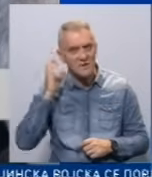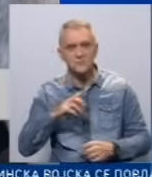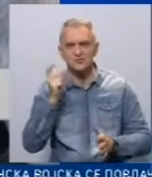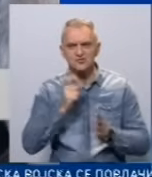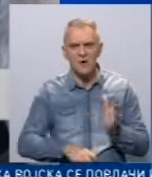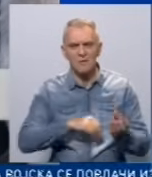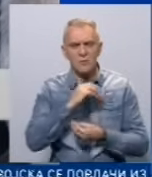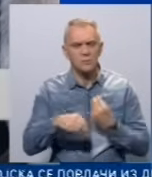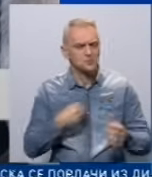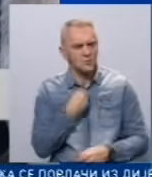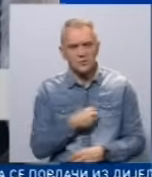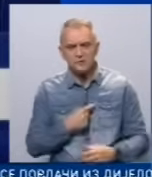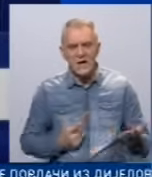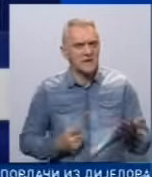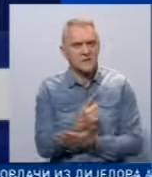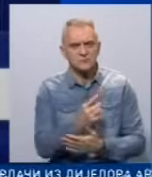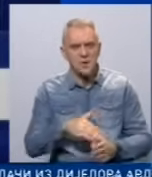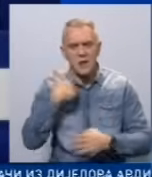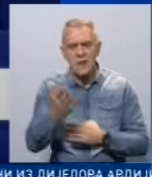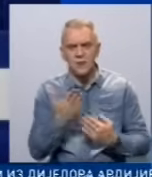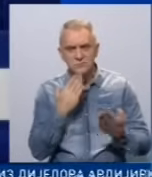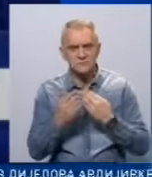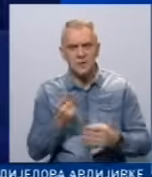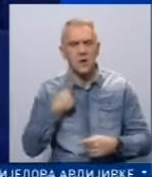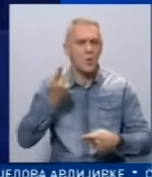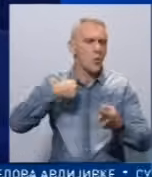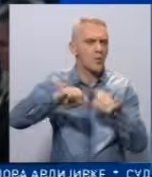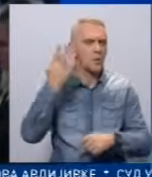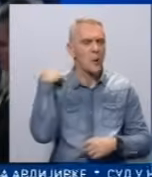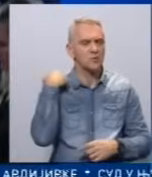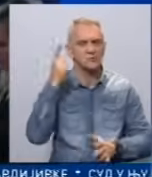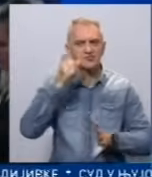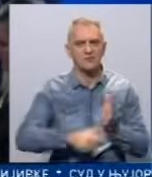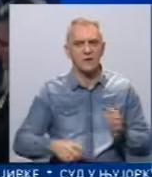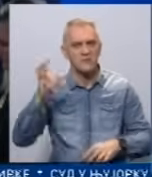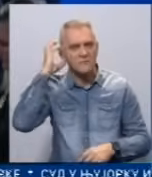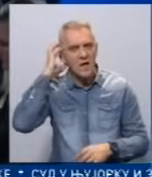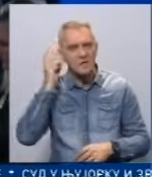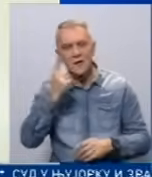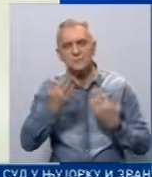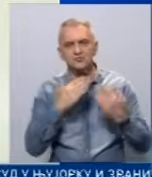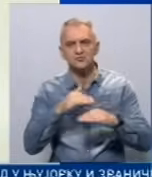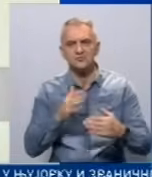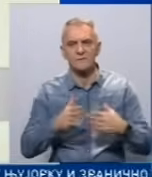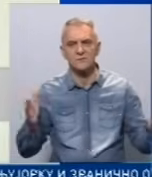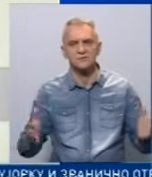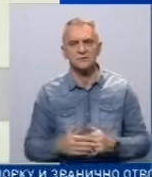porodice ogorčeni ishodom tokom sjednice su u znak protesta okrenuli leđa članovima vlade i skupštinskoj većini. Znali